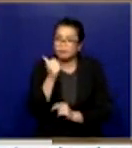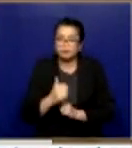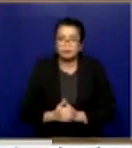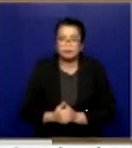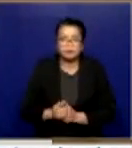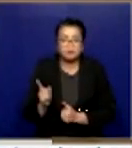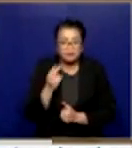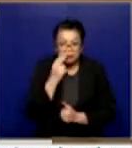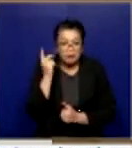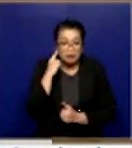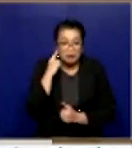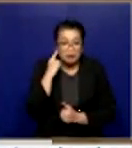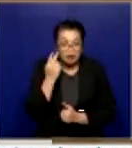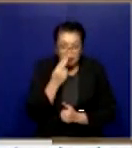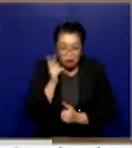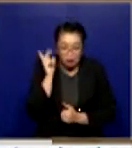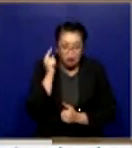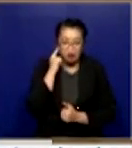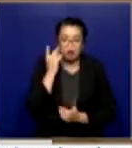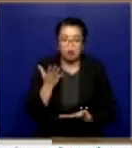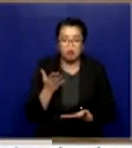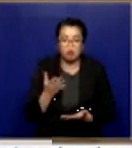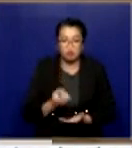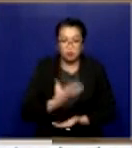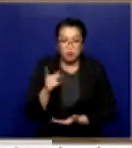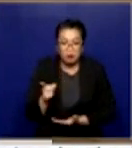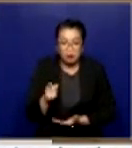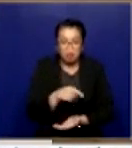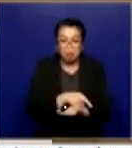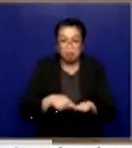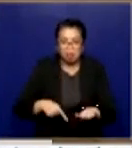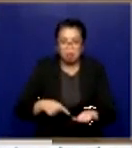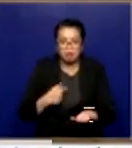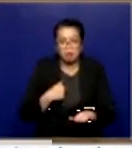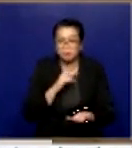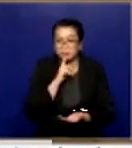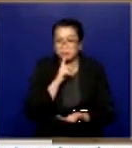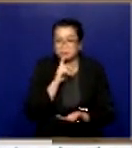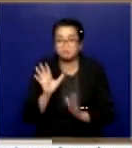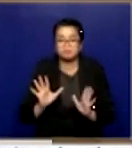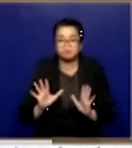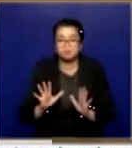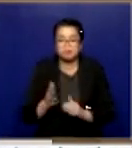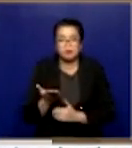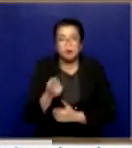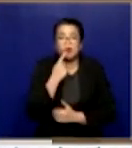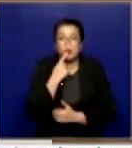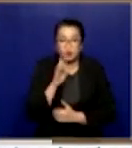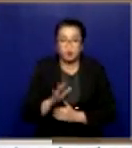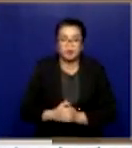คู่มีเหตุการณ์น่าตกใจเกิดขึ้นแต่ผมไม่ได้กล่าวอ้างใครแล้วขอพูดหน่อยเถอะ